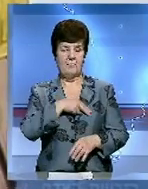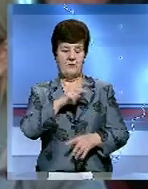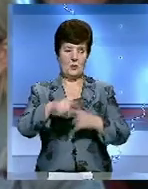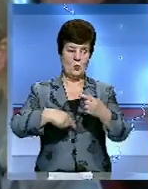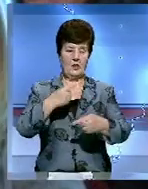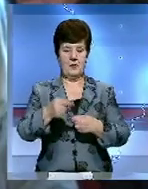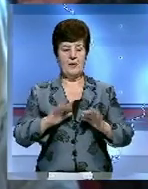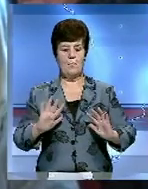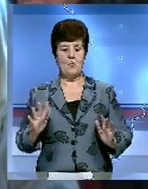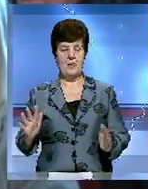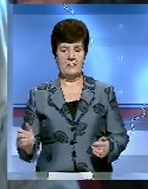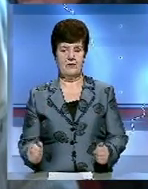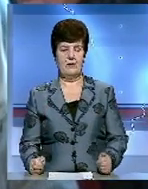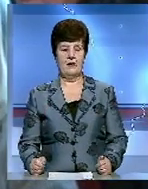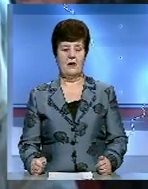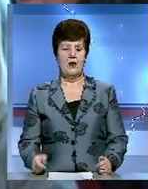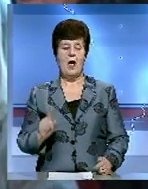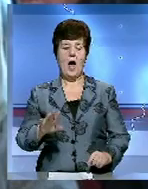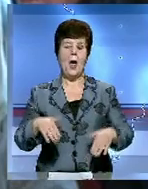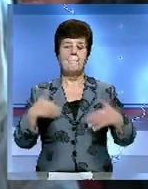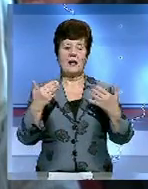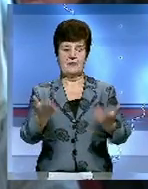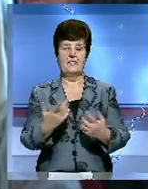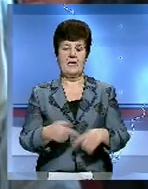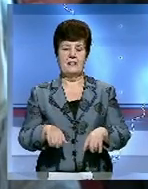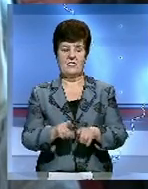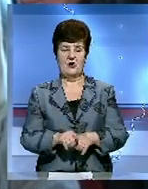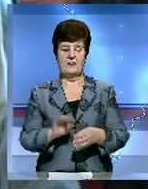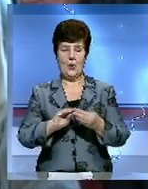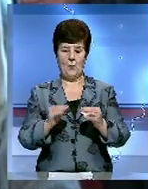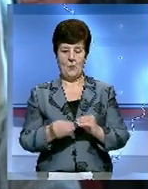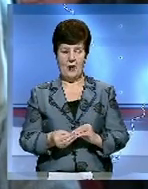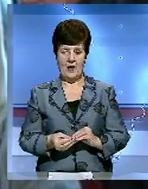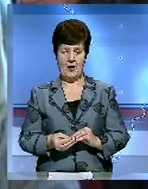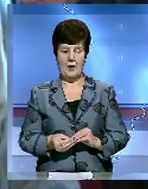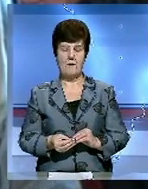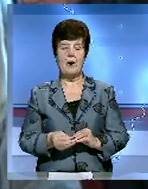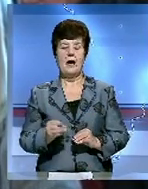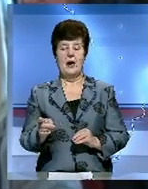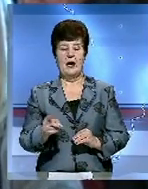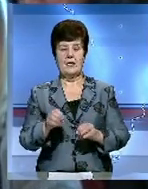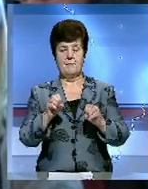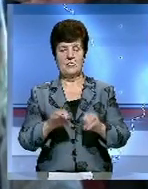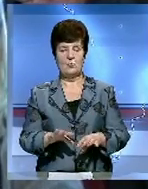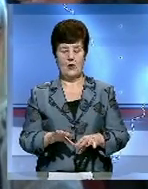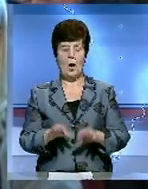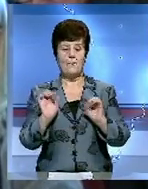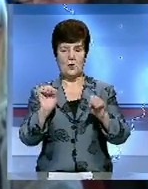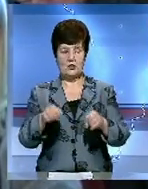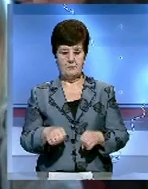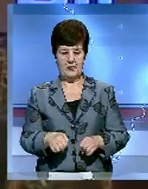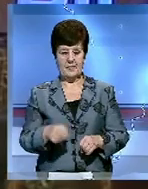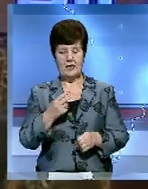momente a prezentat această problemă, în măsura posibilităților, evident, într-o lumină